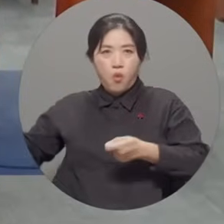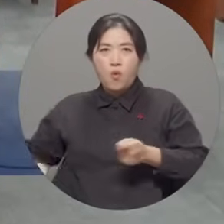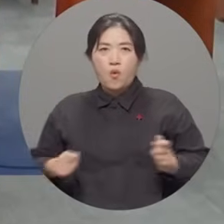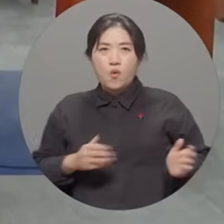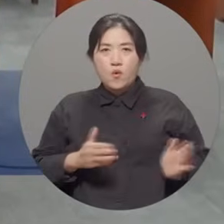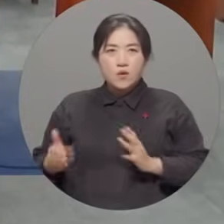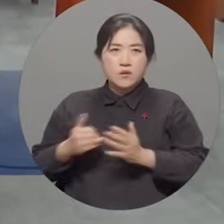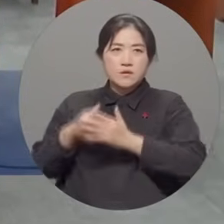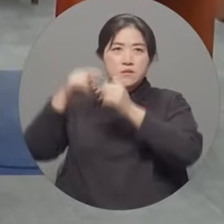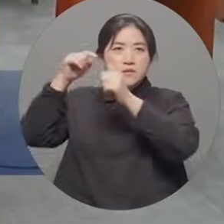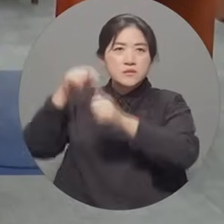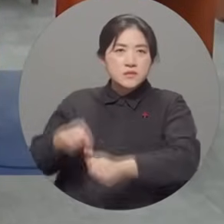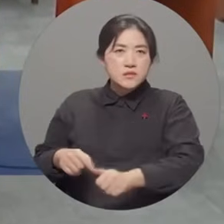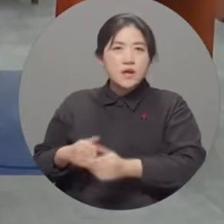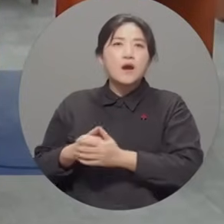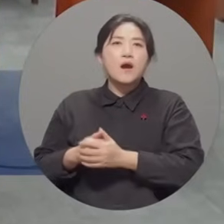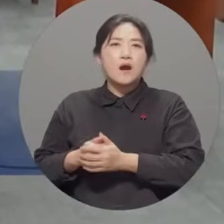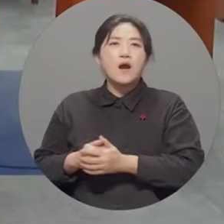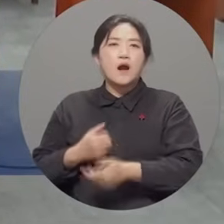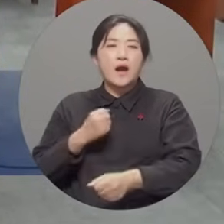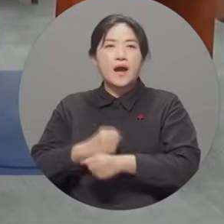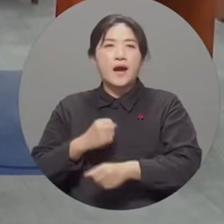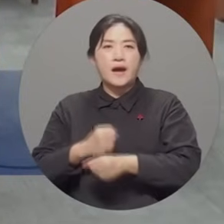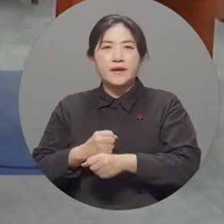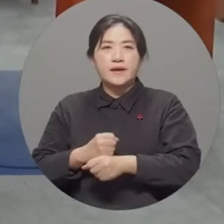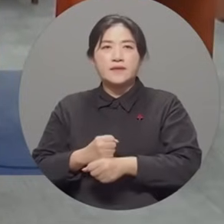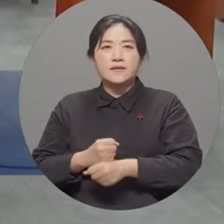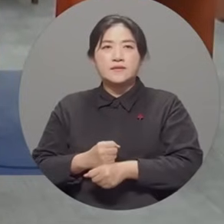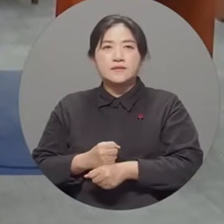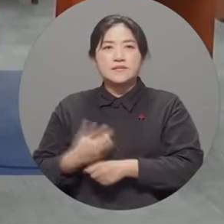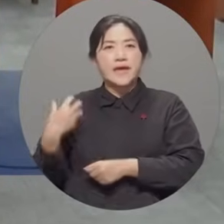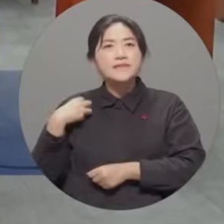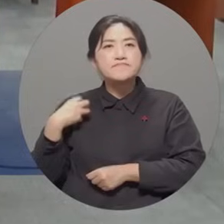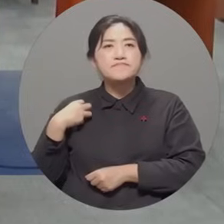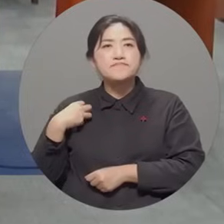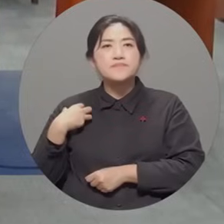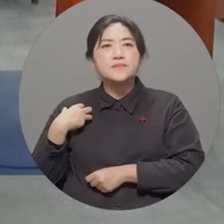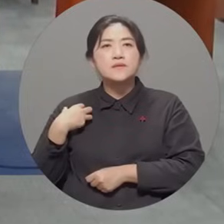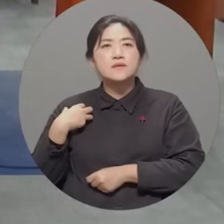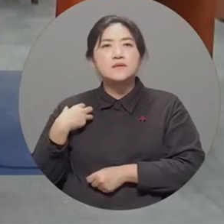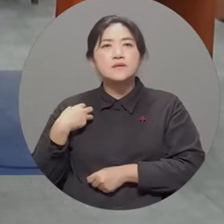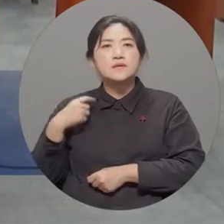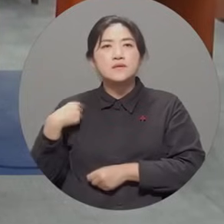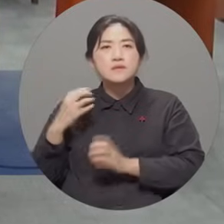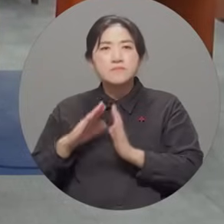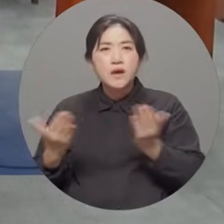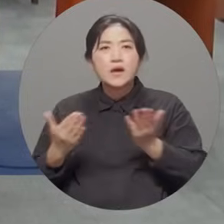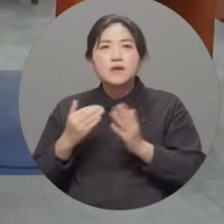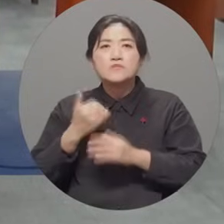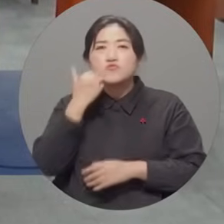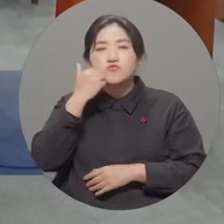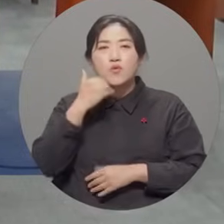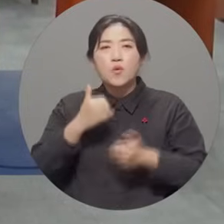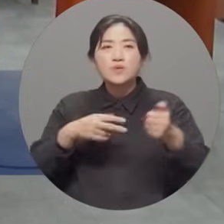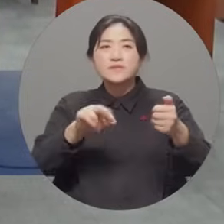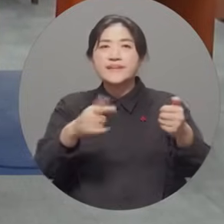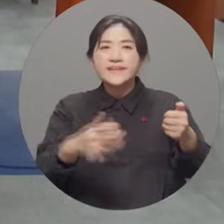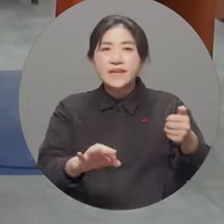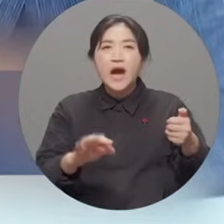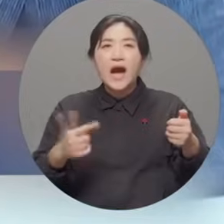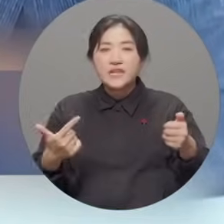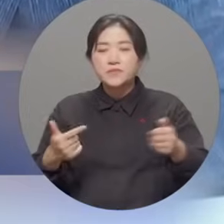준비하고 이런 것들에 대해서 지시를 하는 그 당사자, 책임자는